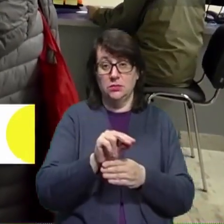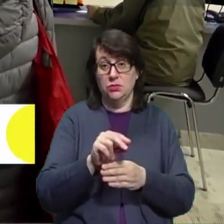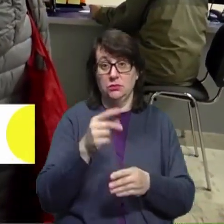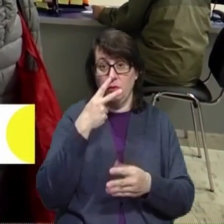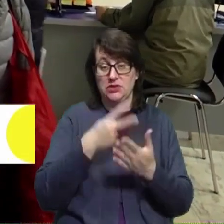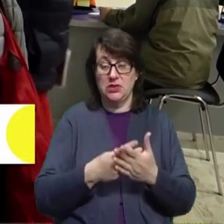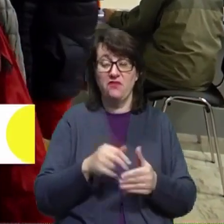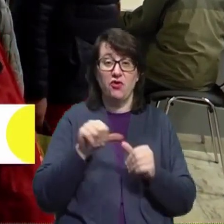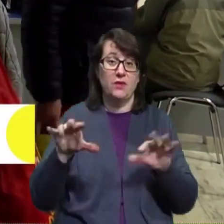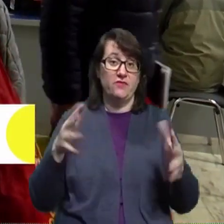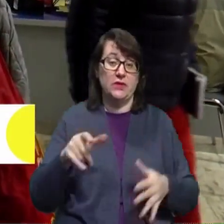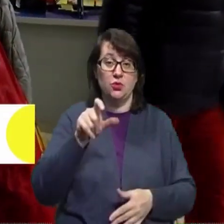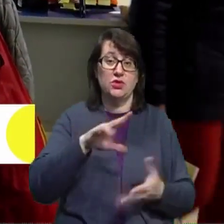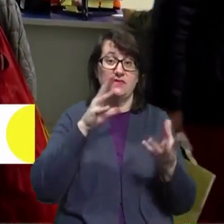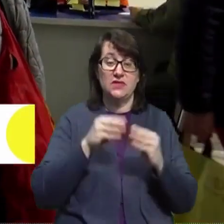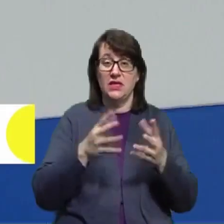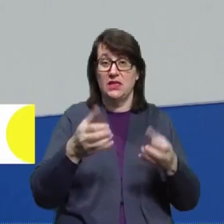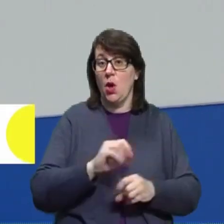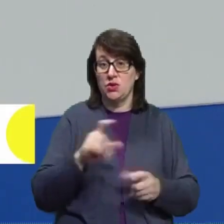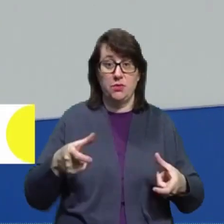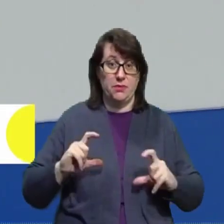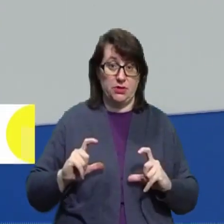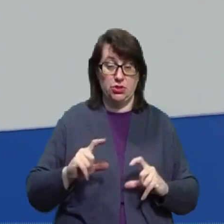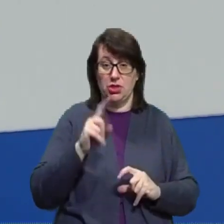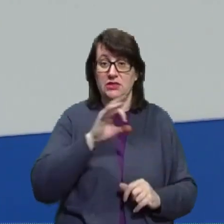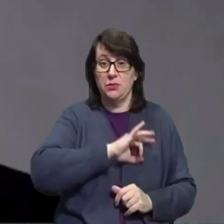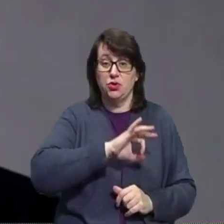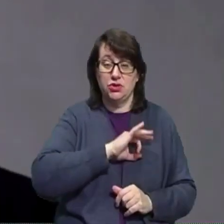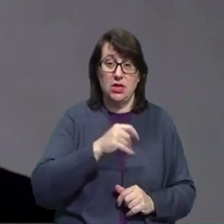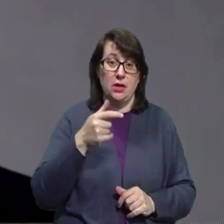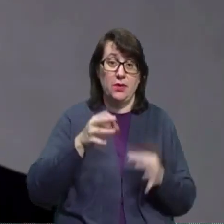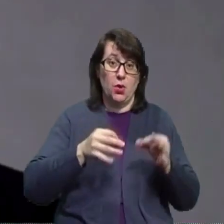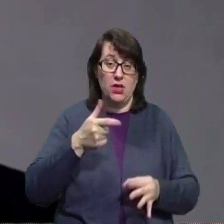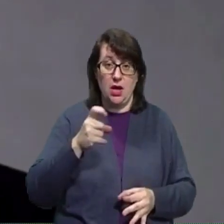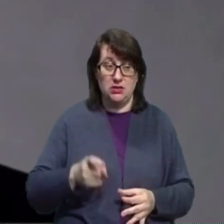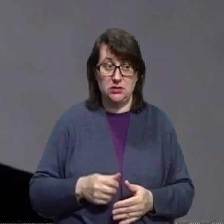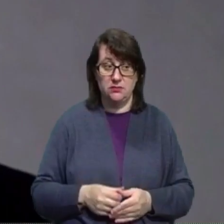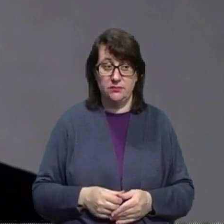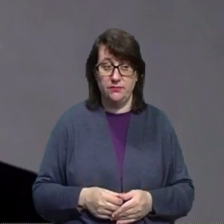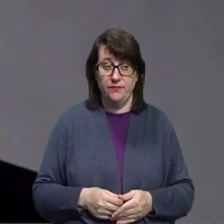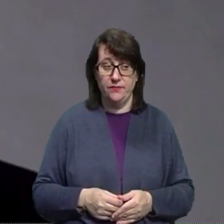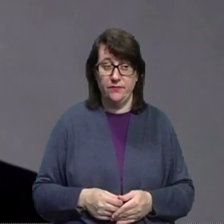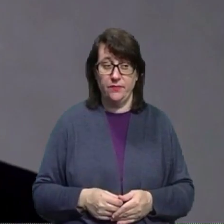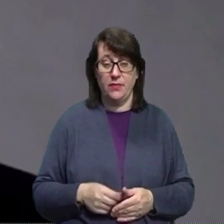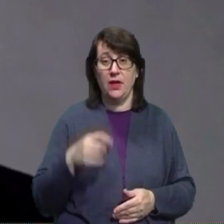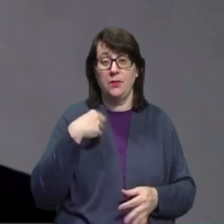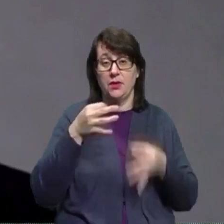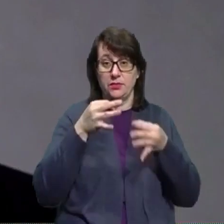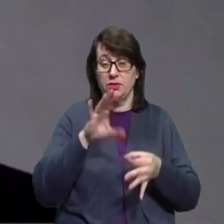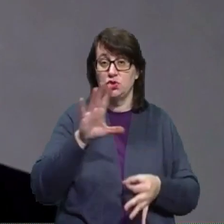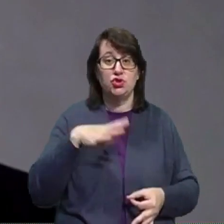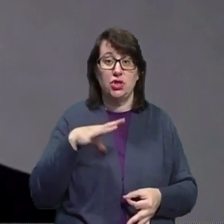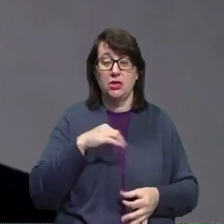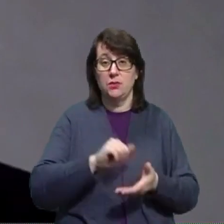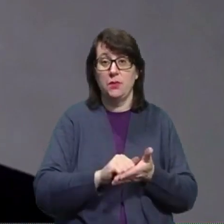окремих випадках люди взагалі не отримують платіжки за спожитий природній газ. Ми радимо не чекати на паперову платіжку, зайти